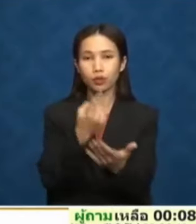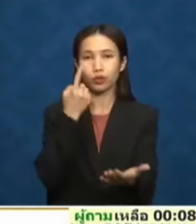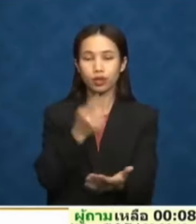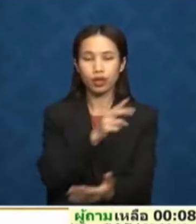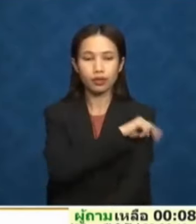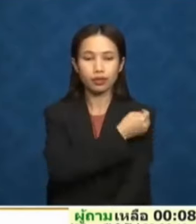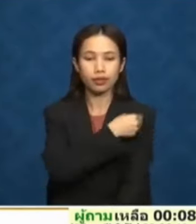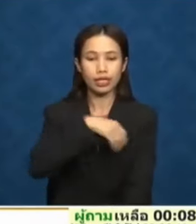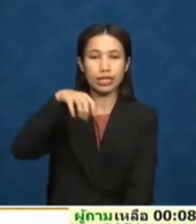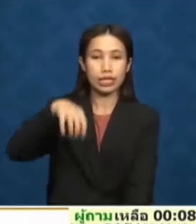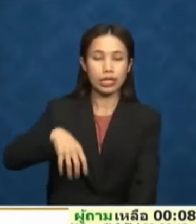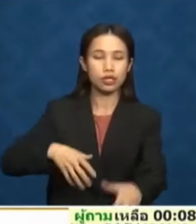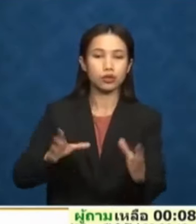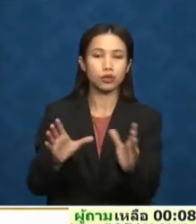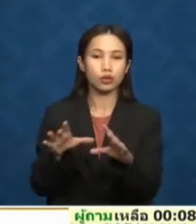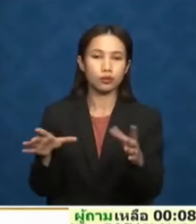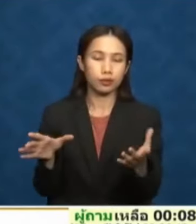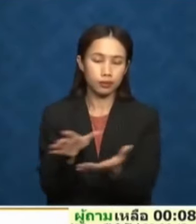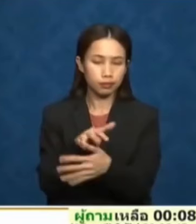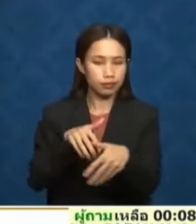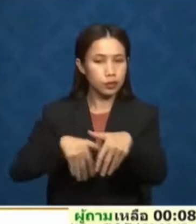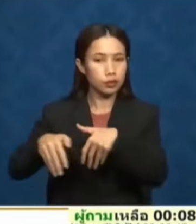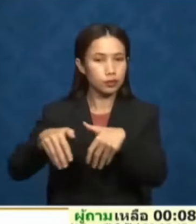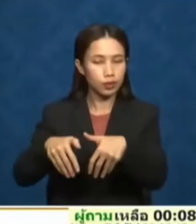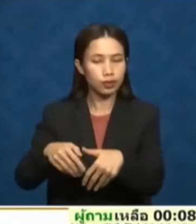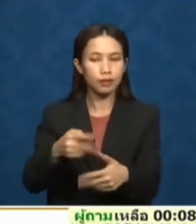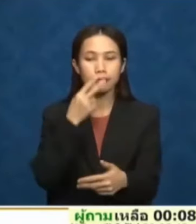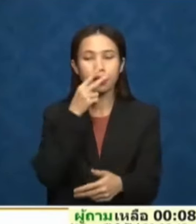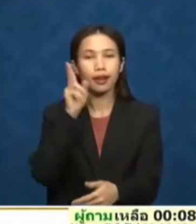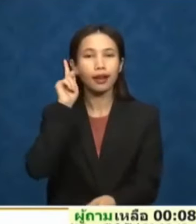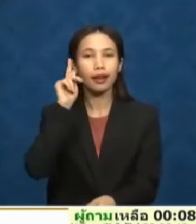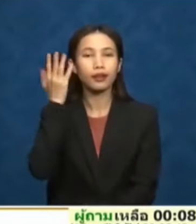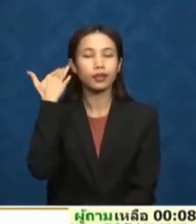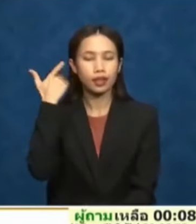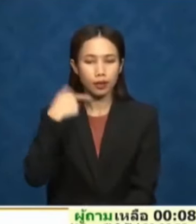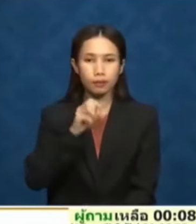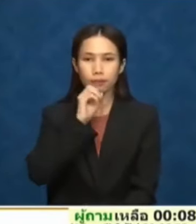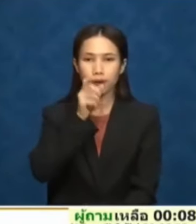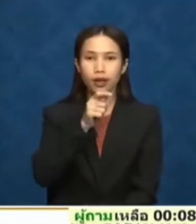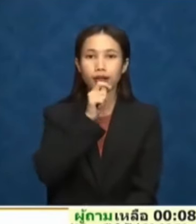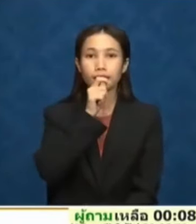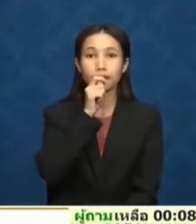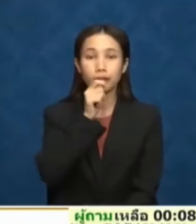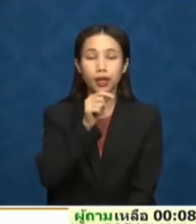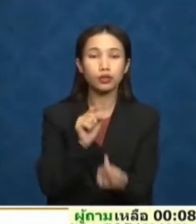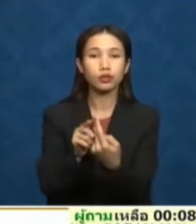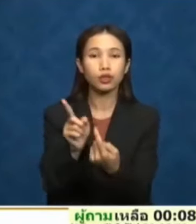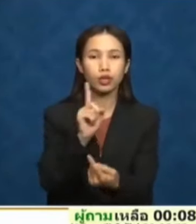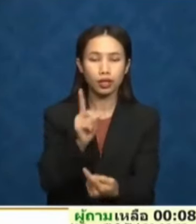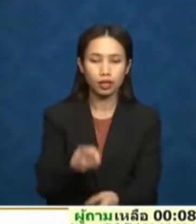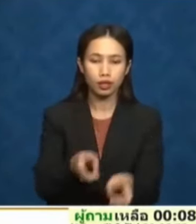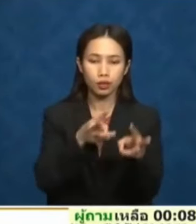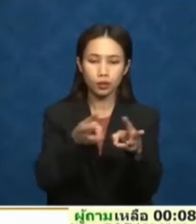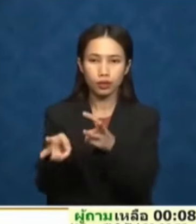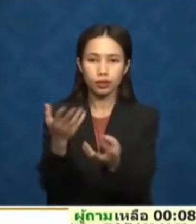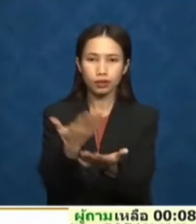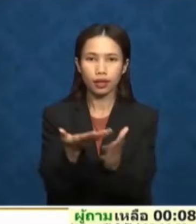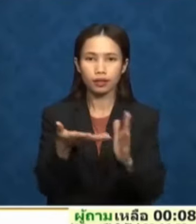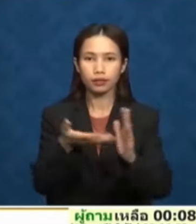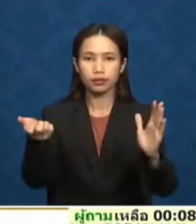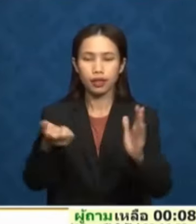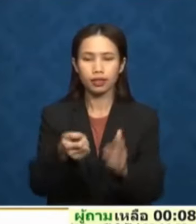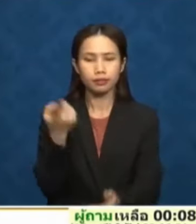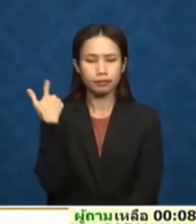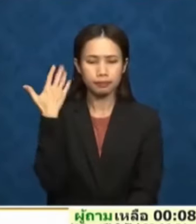คลินิกชุมชนอบอุ่นด้วยตัวเองค่ะตามหน้าข่าวนะคะและขณะนั้นก็ยังให้สัมภาษณ์อีกด้วยค่ะว่ากลไกการเบิกจ่ายแบบที่